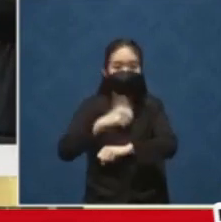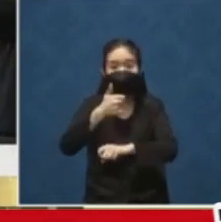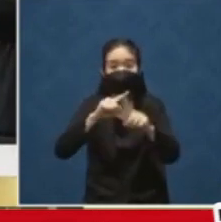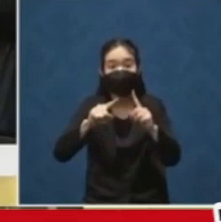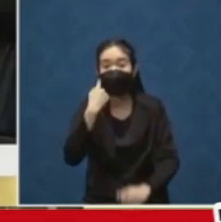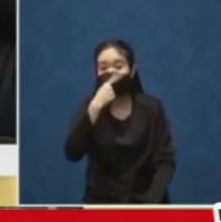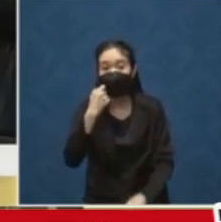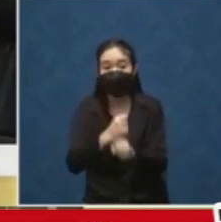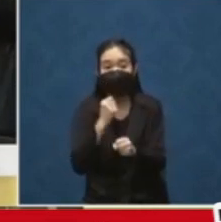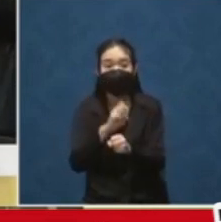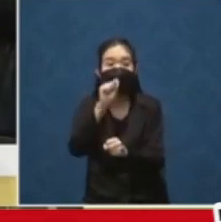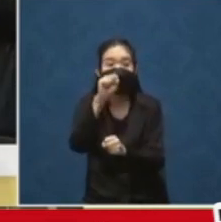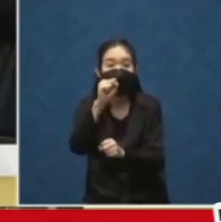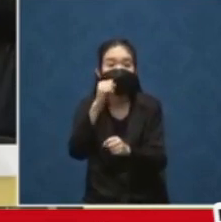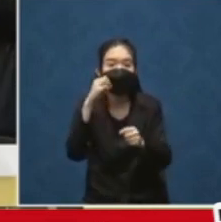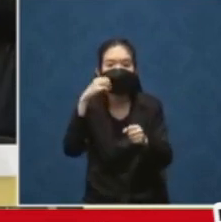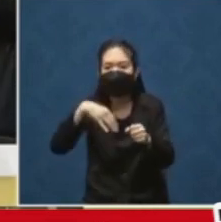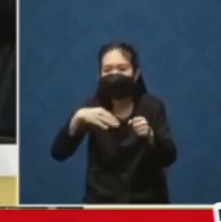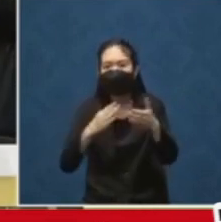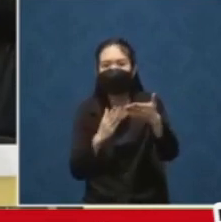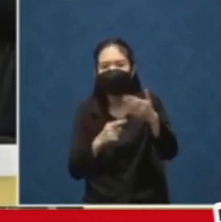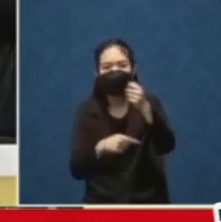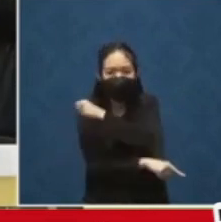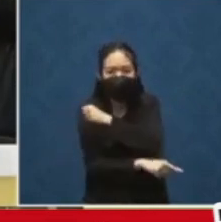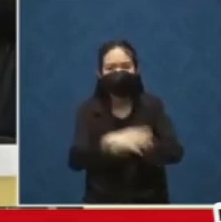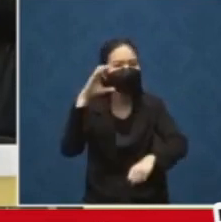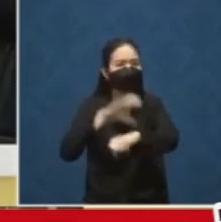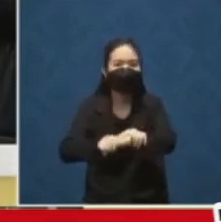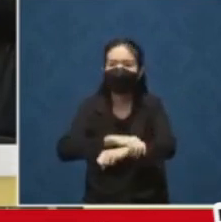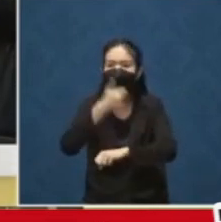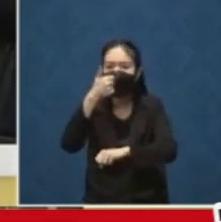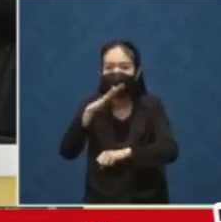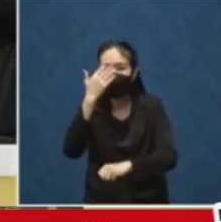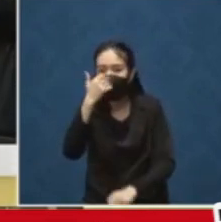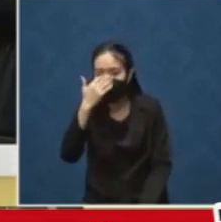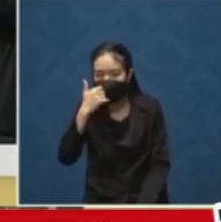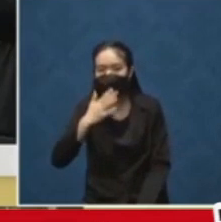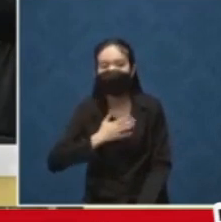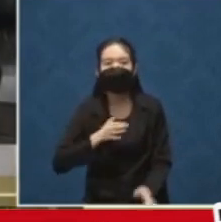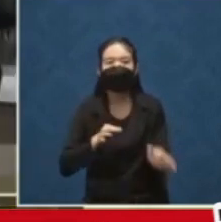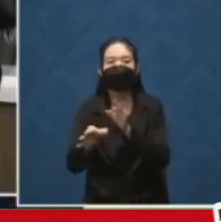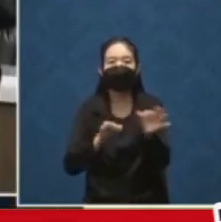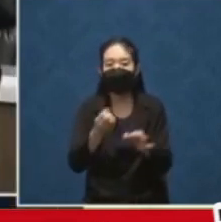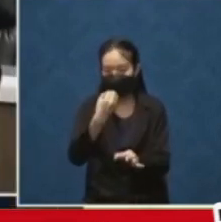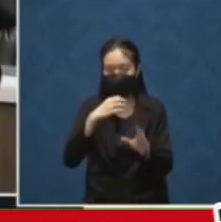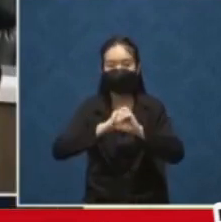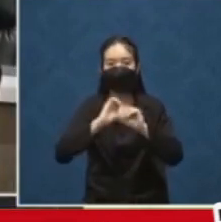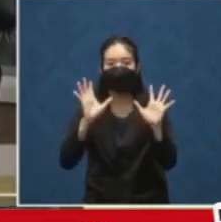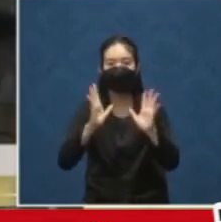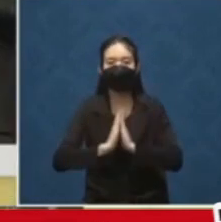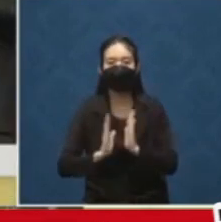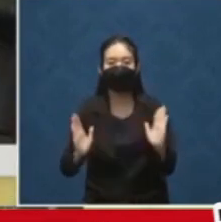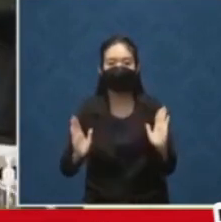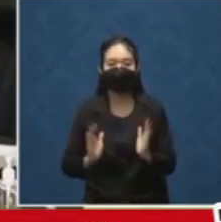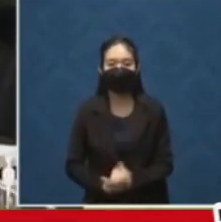โกงก็ สอบไม่ได้ มันคืออะไรละครัตอนนั้น ท่าน อธิบาย วิธป้องการไม่ให้เกิดขึ้นให้พวกผม